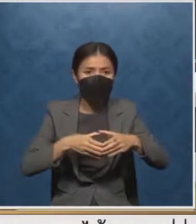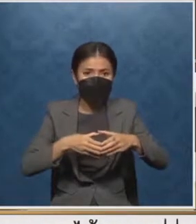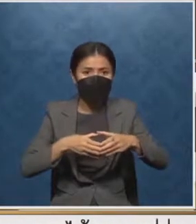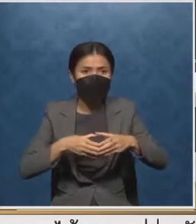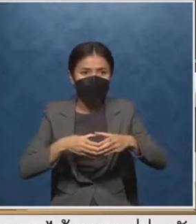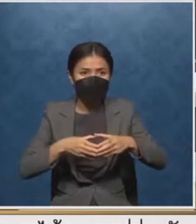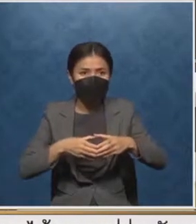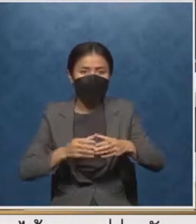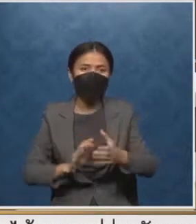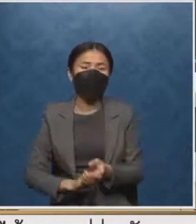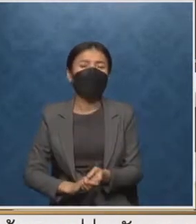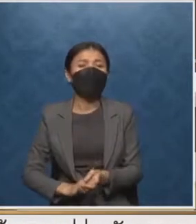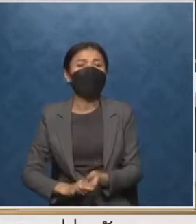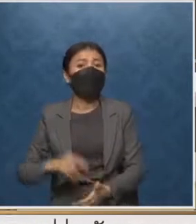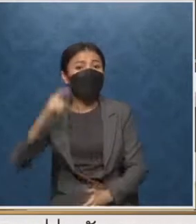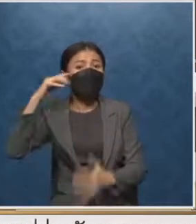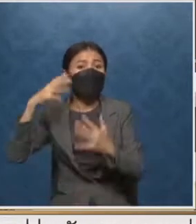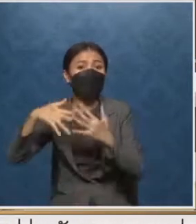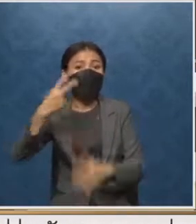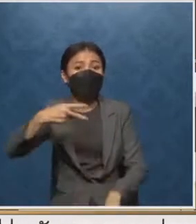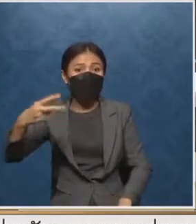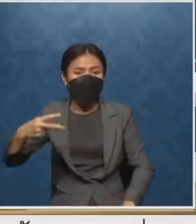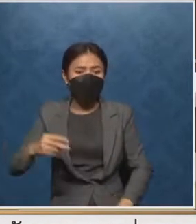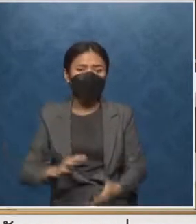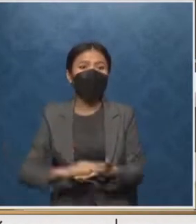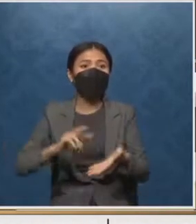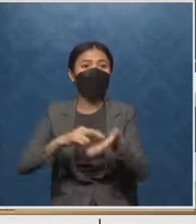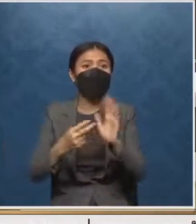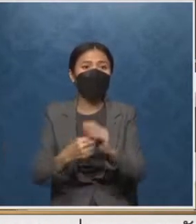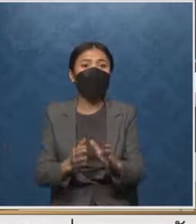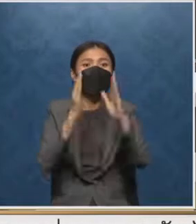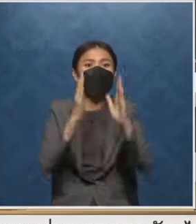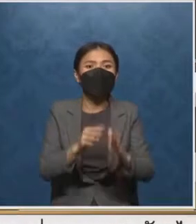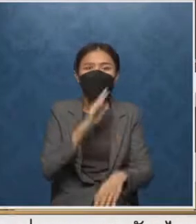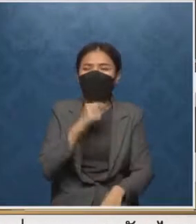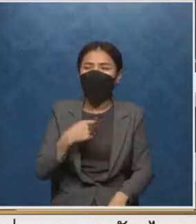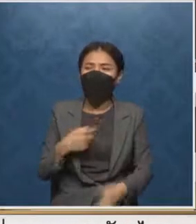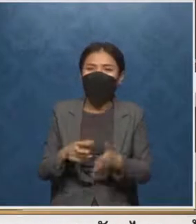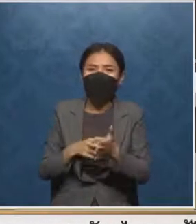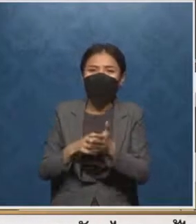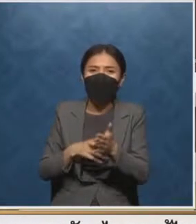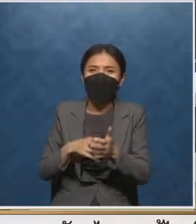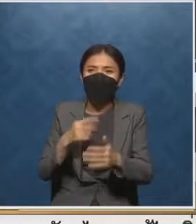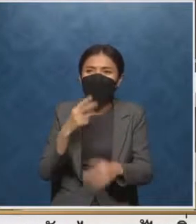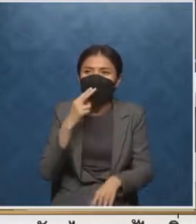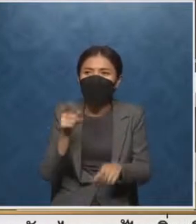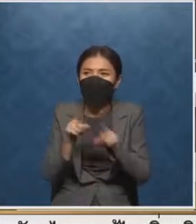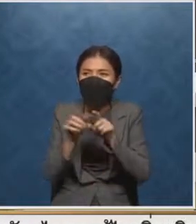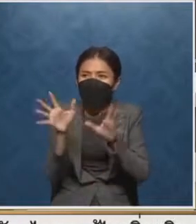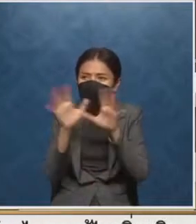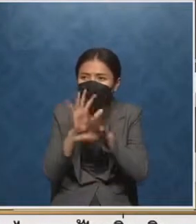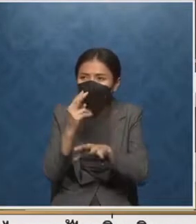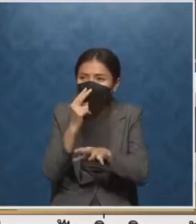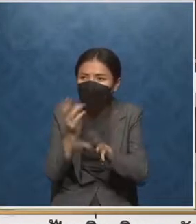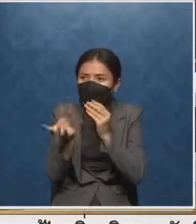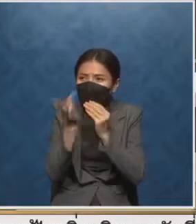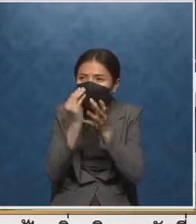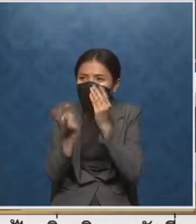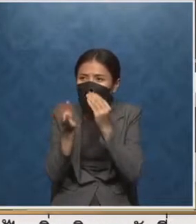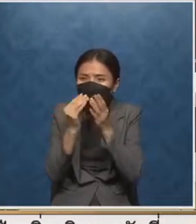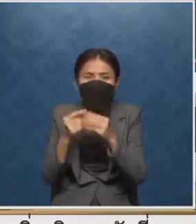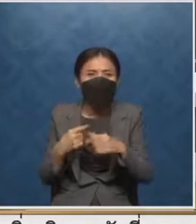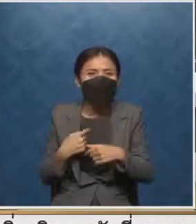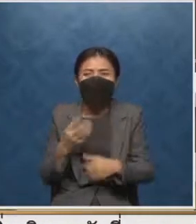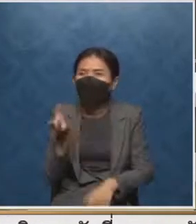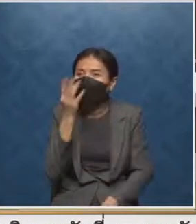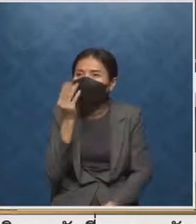ภาษาจิตวิทยาก็คือว่าผู้ใดอ่อนแอก็มักจะสร้างม็อบโปรเซสคำว่าม็อบโปรเซสไม่ได้หมายถึงม็อบหรือพาดพิงม็อบใด